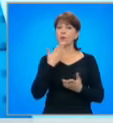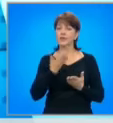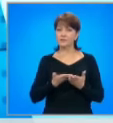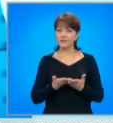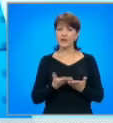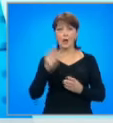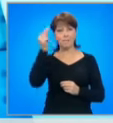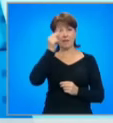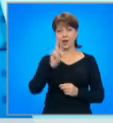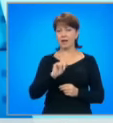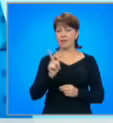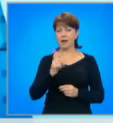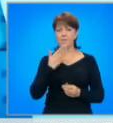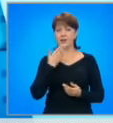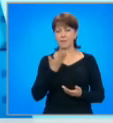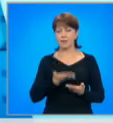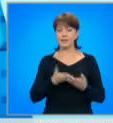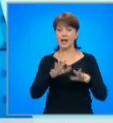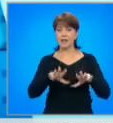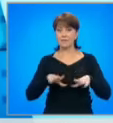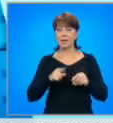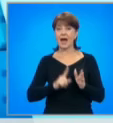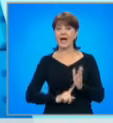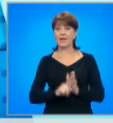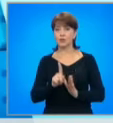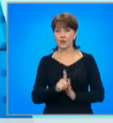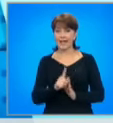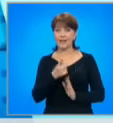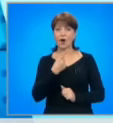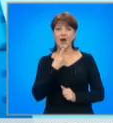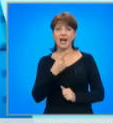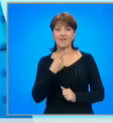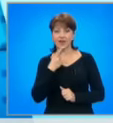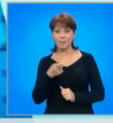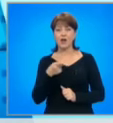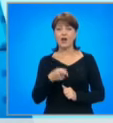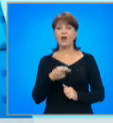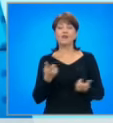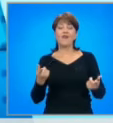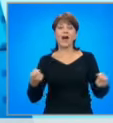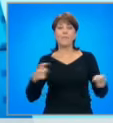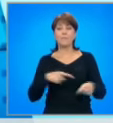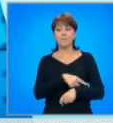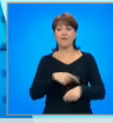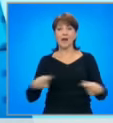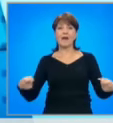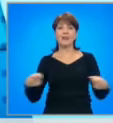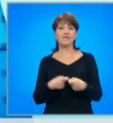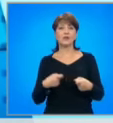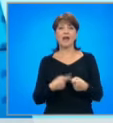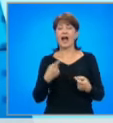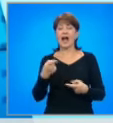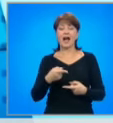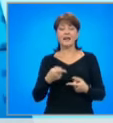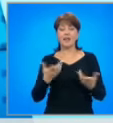че България няма да признае резултатите от референдумите. Референдуми в зона на бойни действия, където дурните падат снаряди,